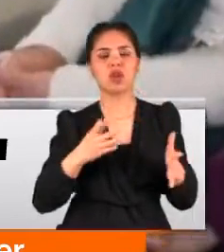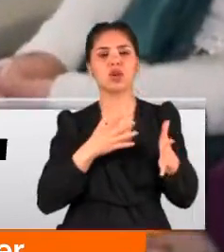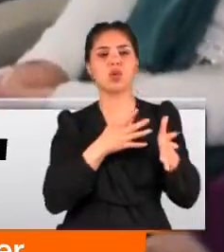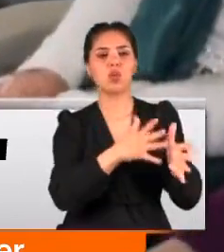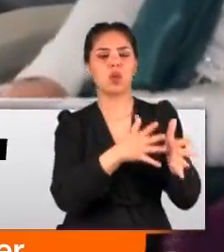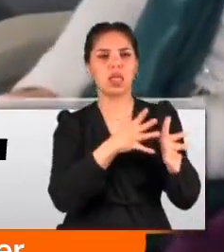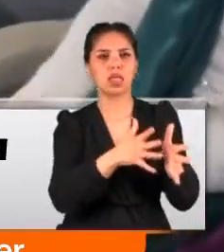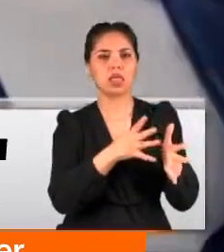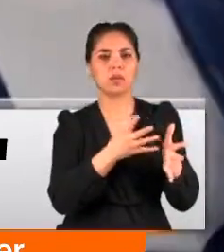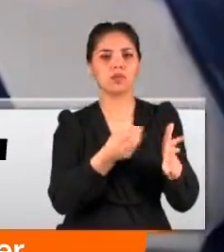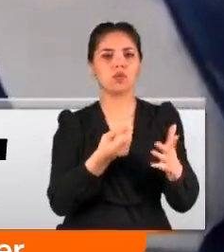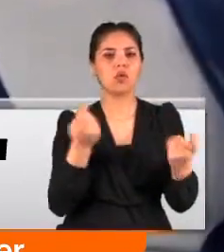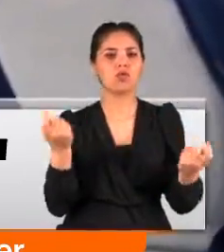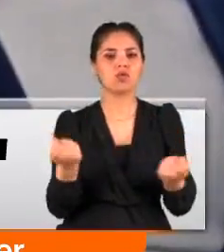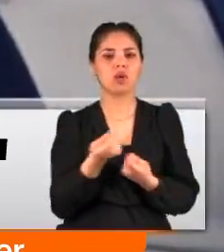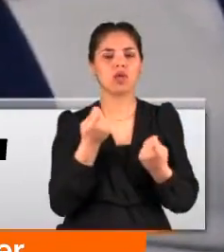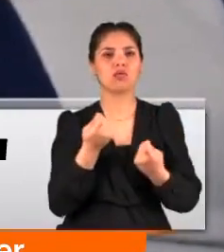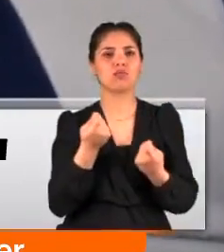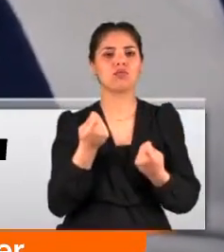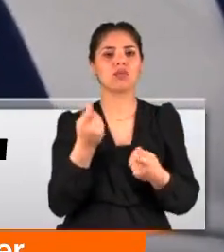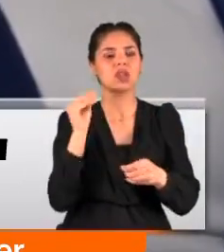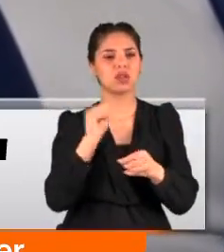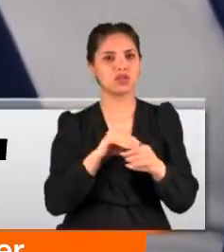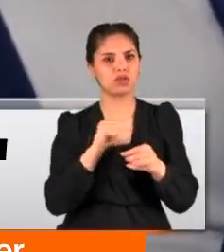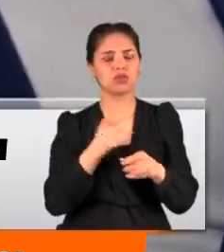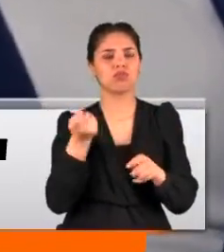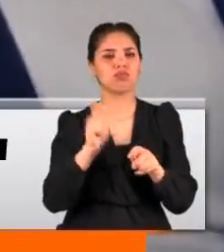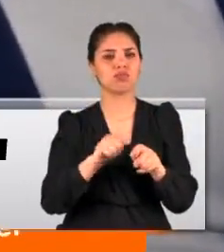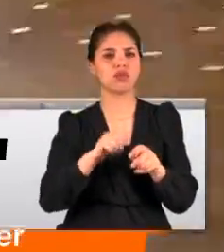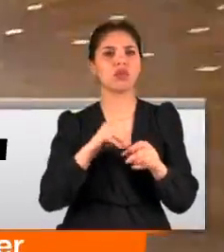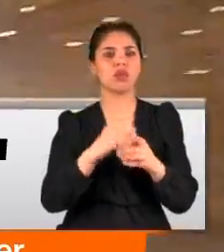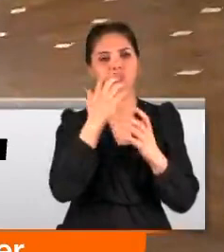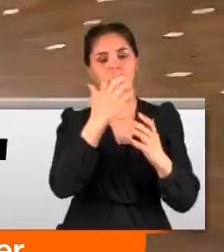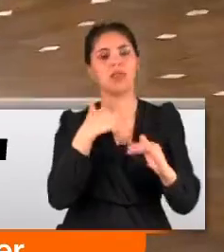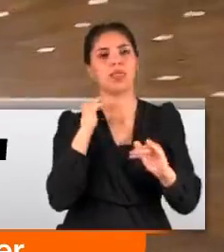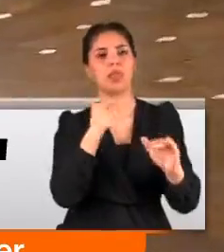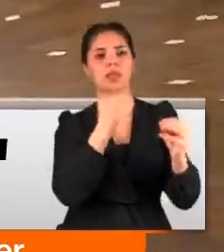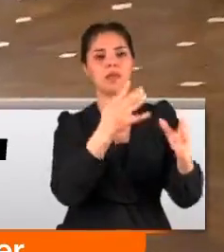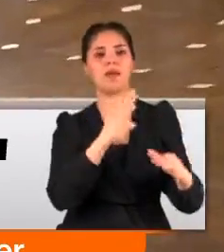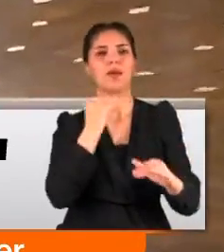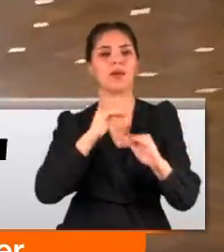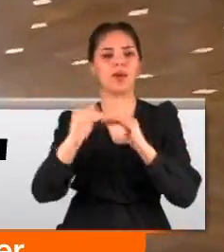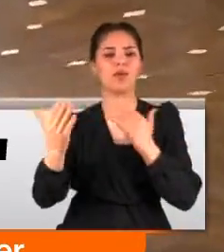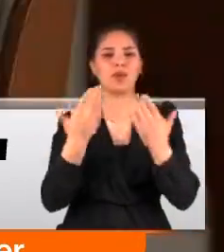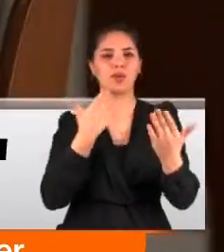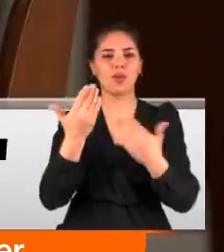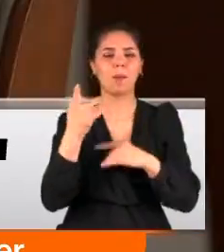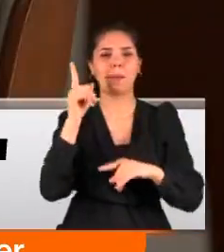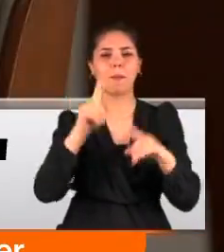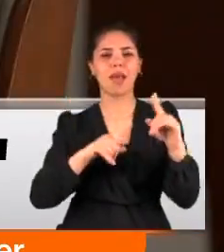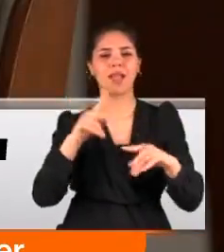üretiminde çok daha aktif hale gelmesi için sürekli teşvik ettik. Gençlerle sohbette zaman